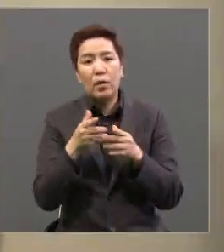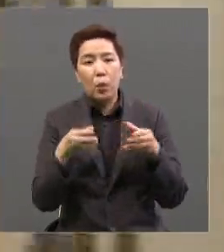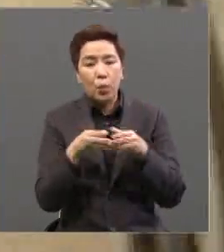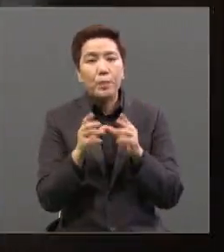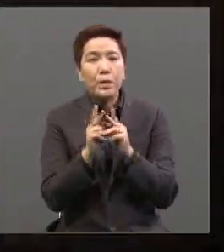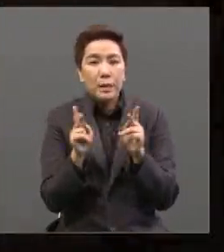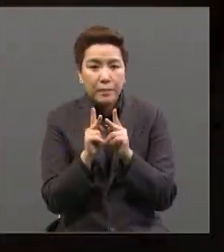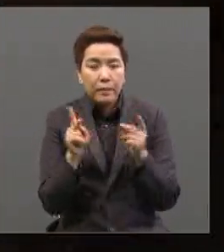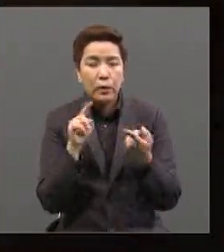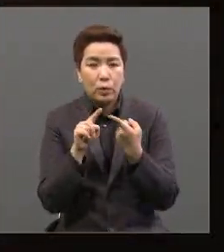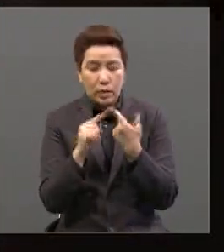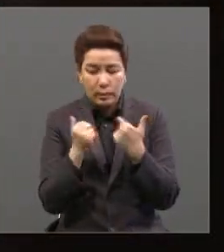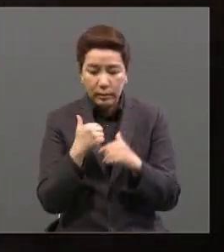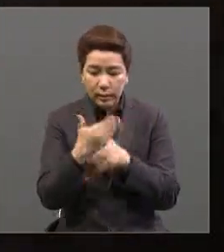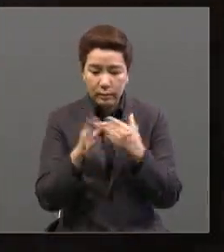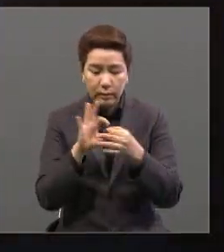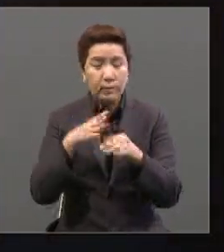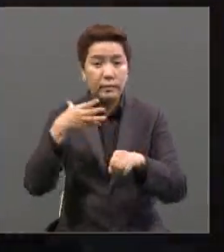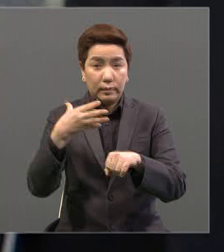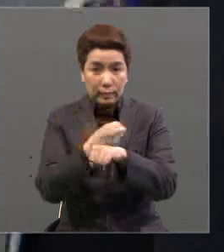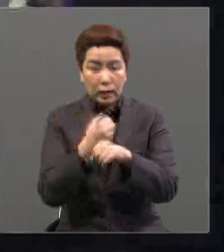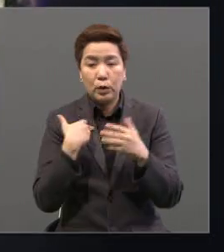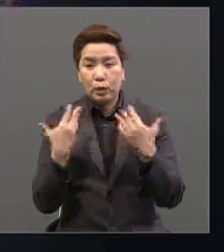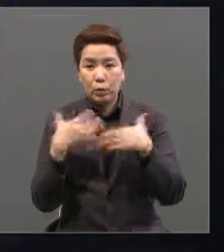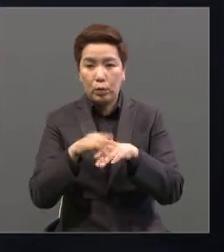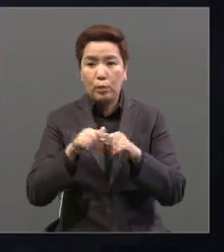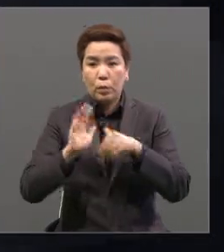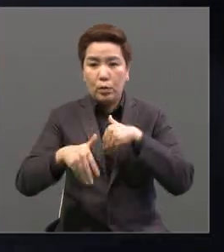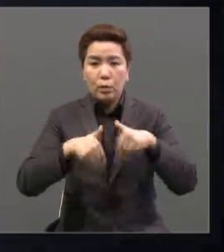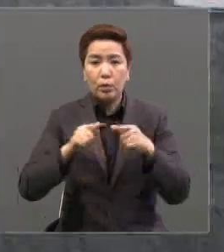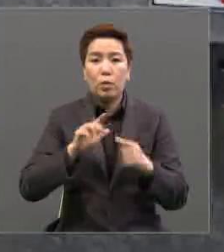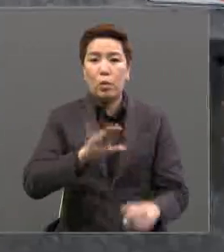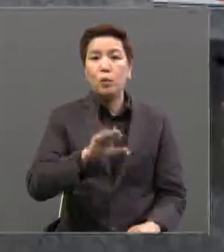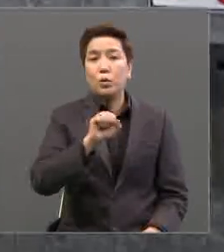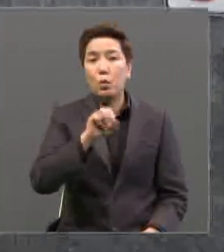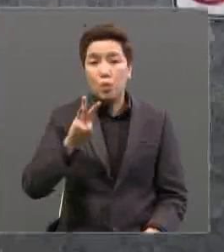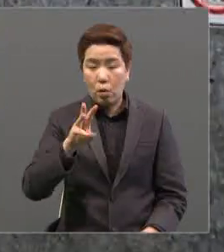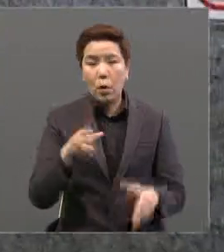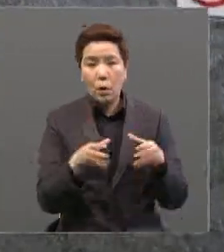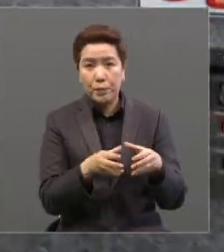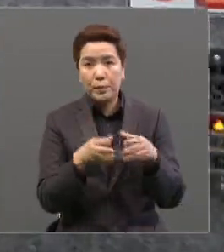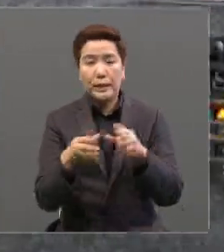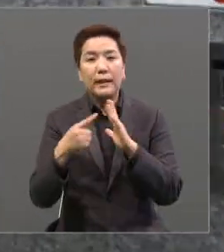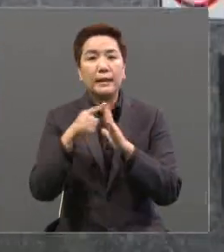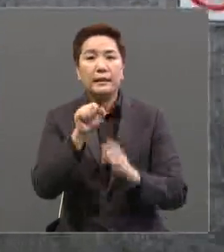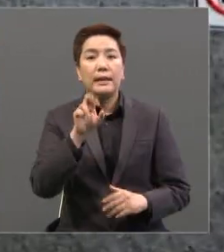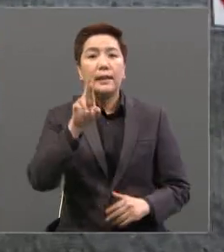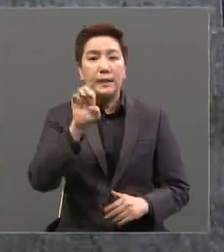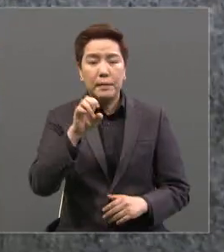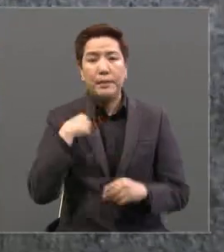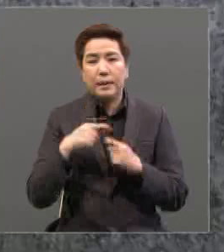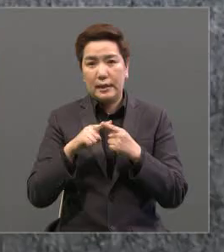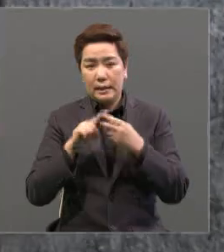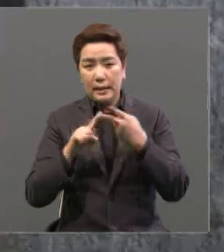คณะกรรมาธิการพัฒนาการเมืองและการมีส่วนร่วมของประชาชนวุฒิสภานะครับนอกจากคุณเสรีแล้วก็มี